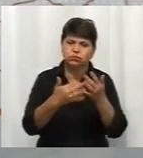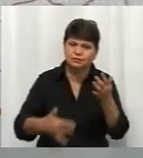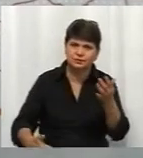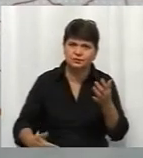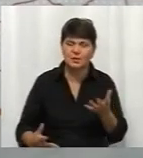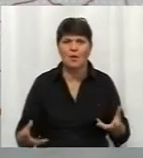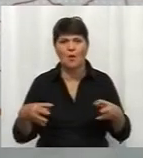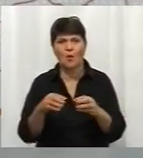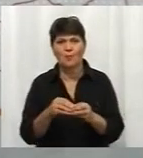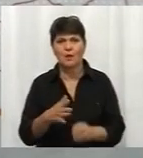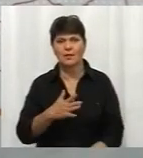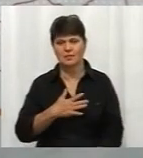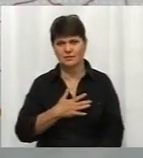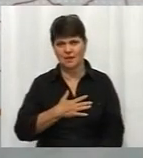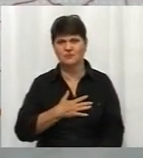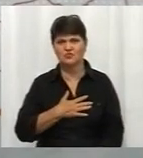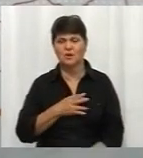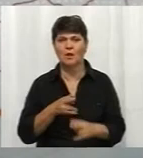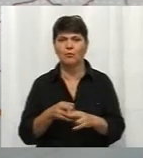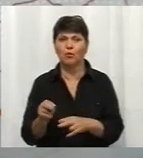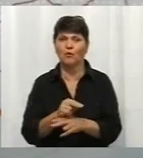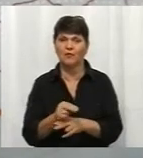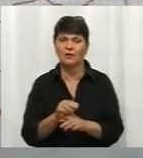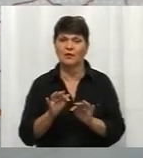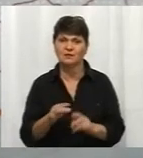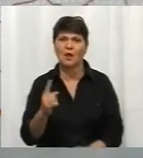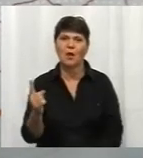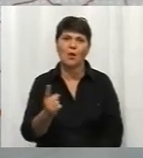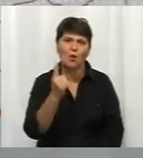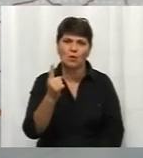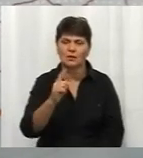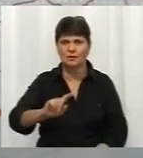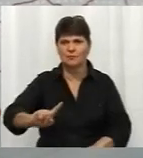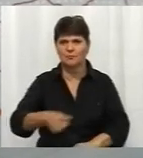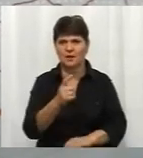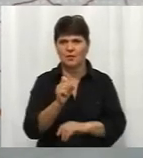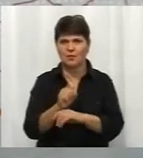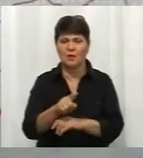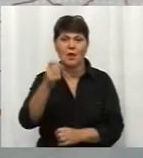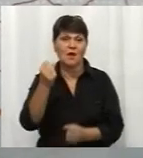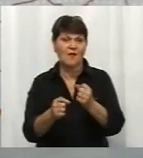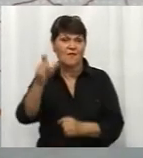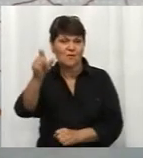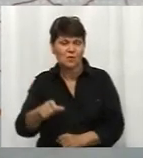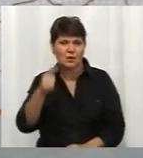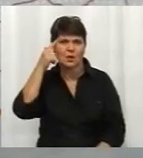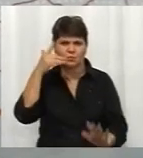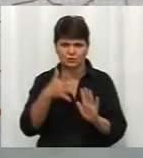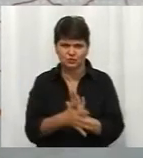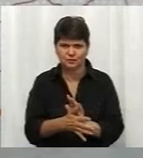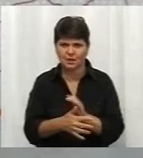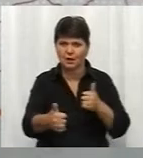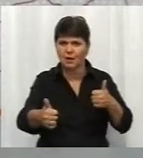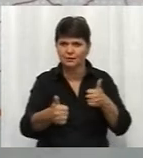це наше проведення профілактичних заходів, це один із є пріоритетом, тому що водій, розуміючи, коли наближається